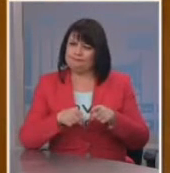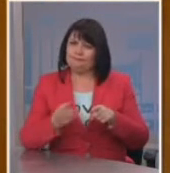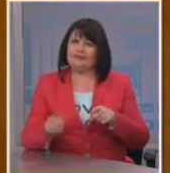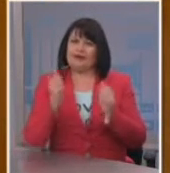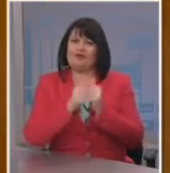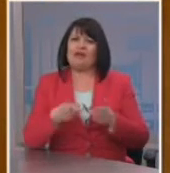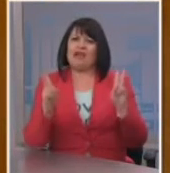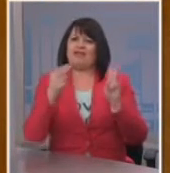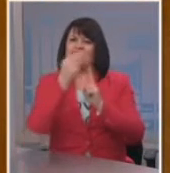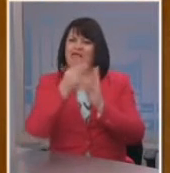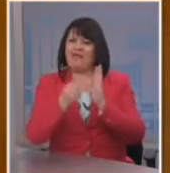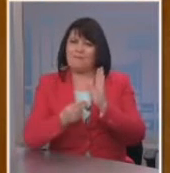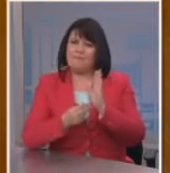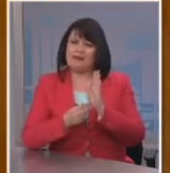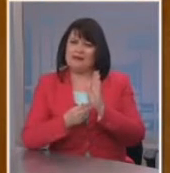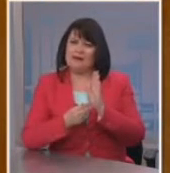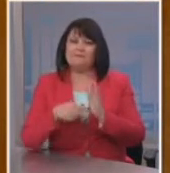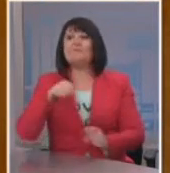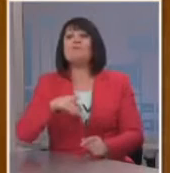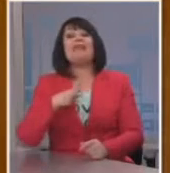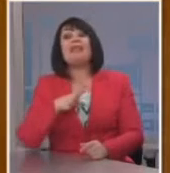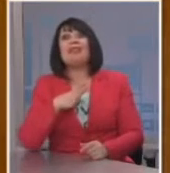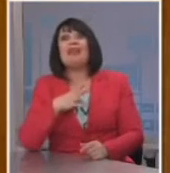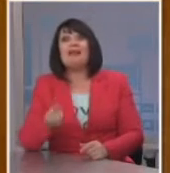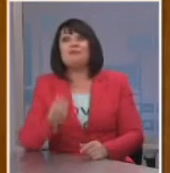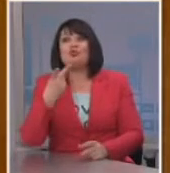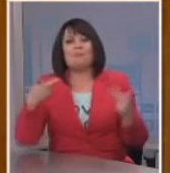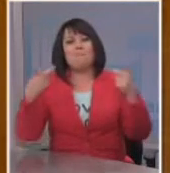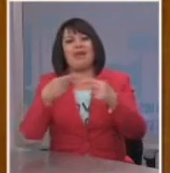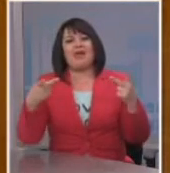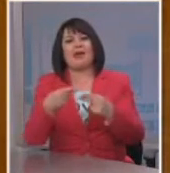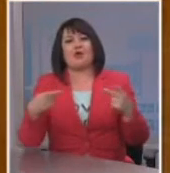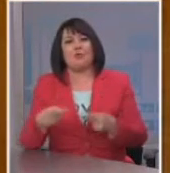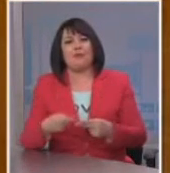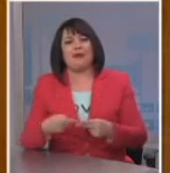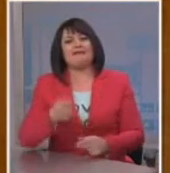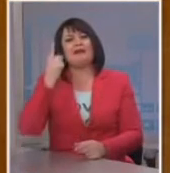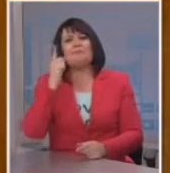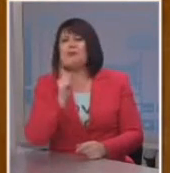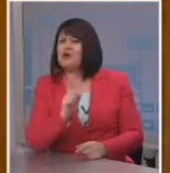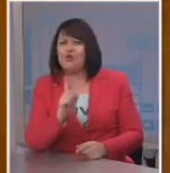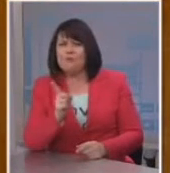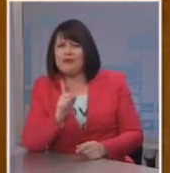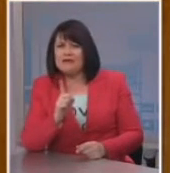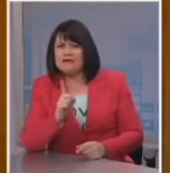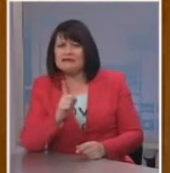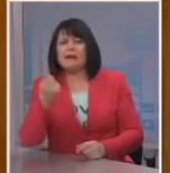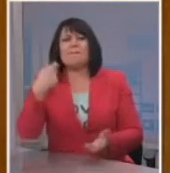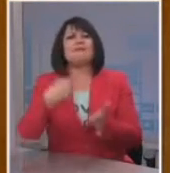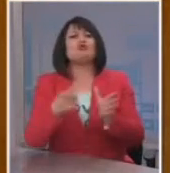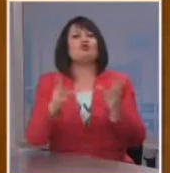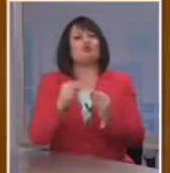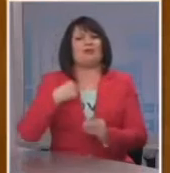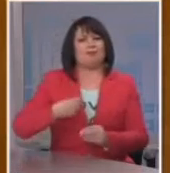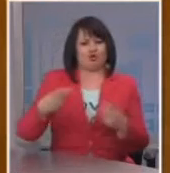νεοφελεύθερη ατζέντα η οποία θέλει ένα νέο κύκλο περικοπών. Και μην νομίζει κανείς ότι μπορούμε να κόψουμε μισθούς στο δημόσιο